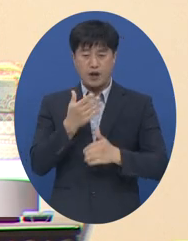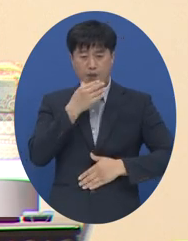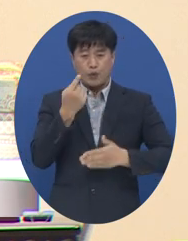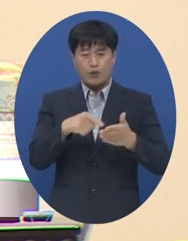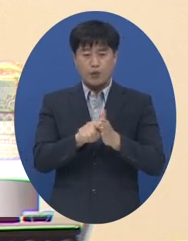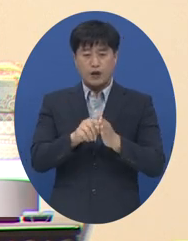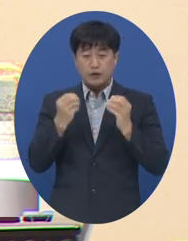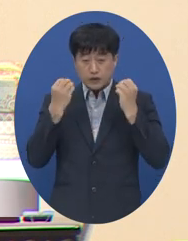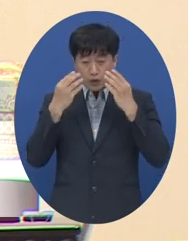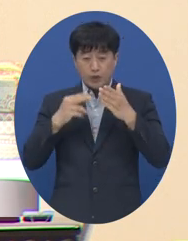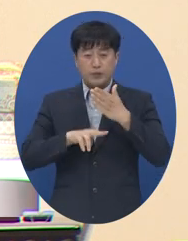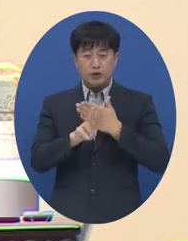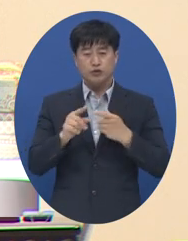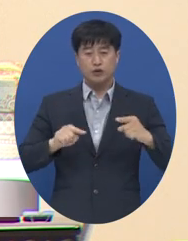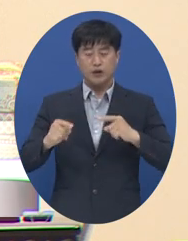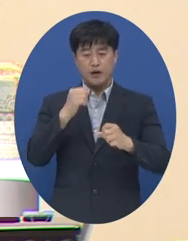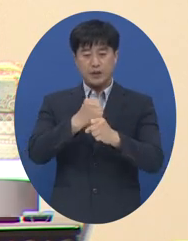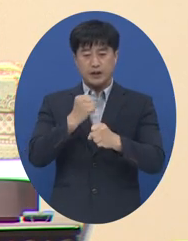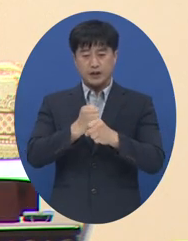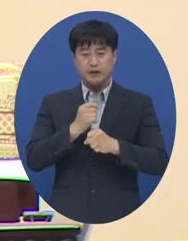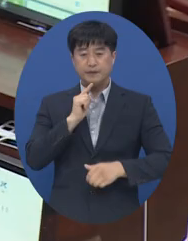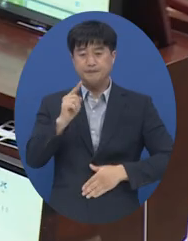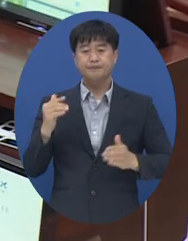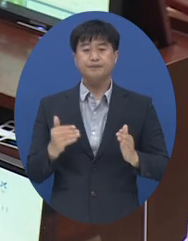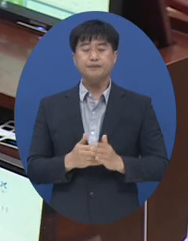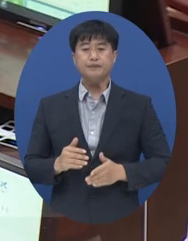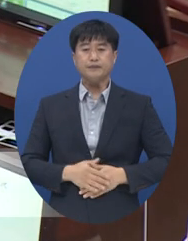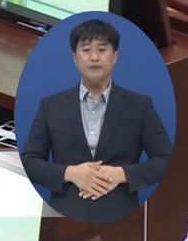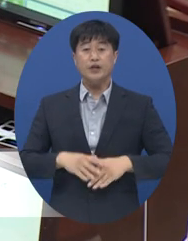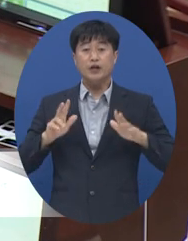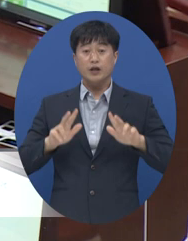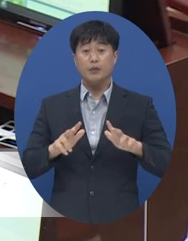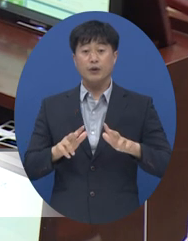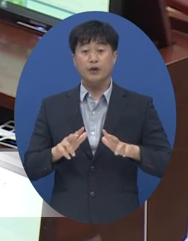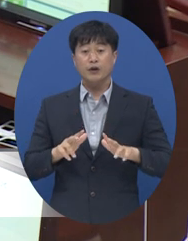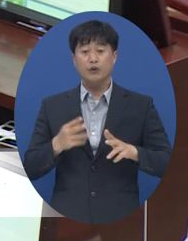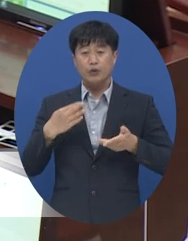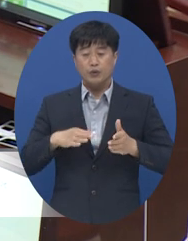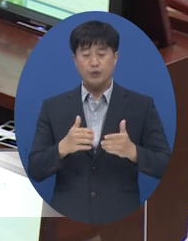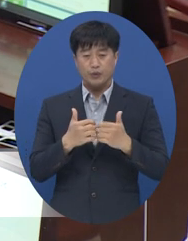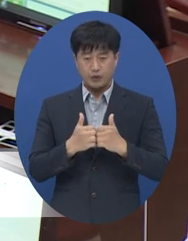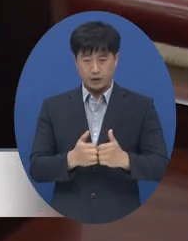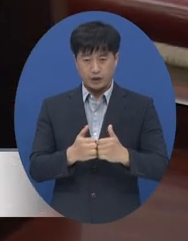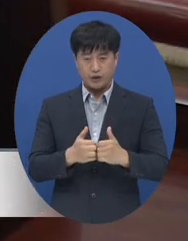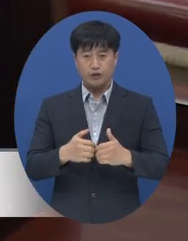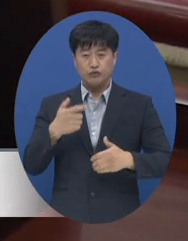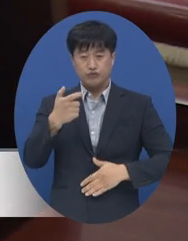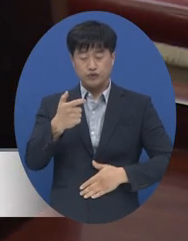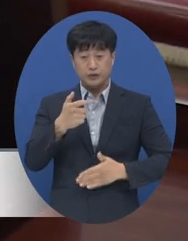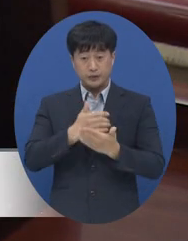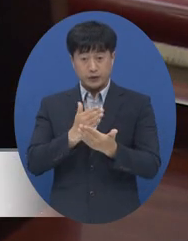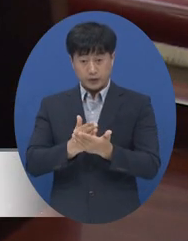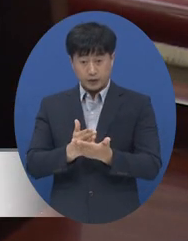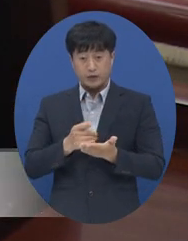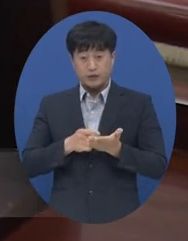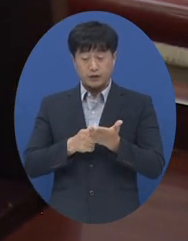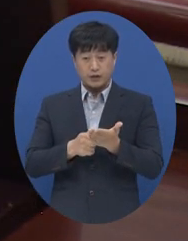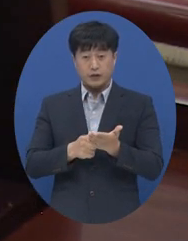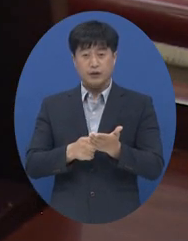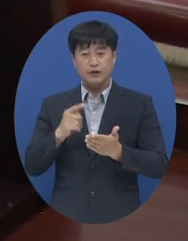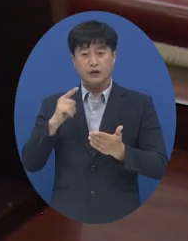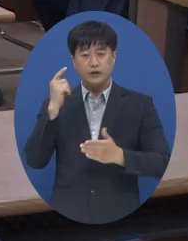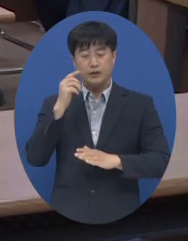새로운 비전과 정책을 만들어내겠습니다. 이번 회기에서 경기도의회는 60여 개 안건을 다룰